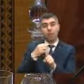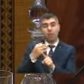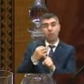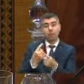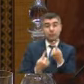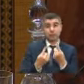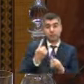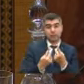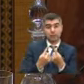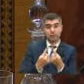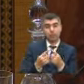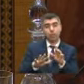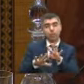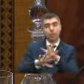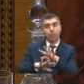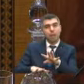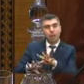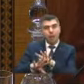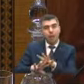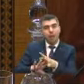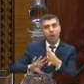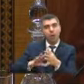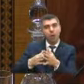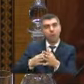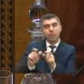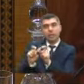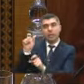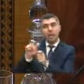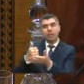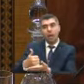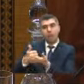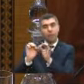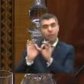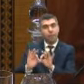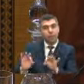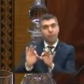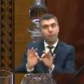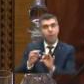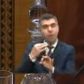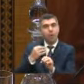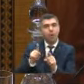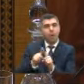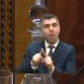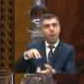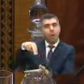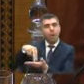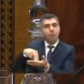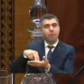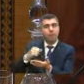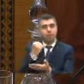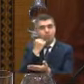على المستوى الاجتماعي ولم يكن لها أثر على المواطنين، كانت هذه هي غاية الوقفة، أن